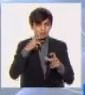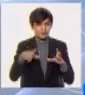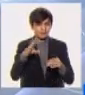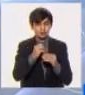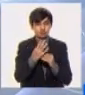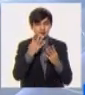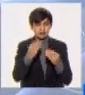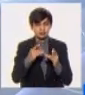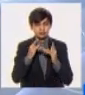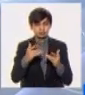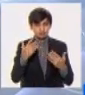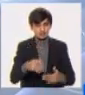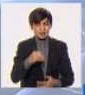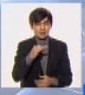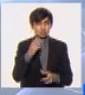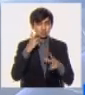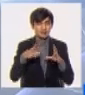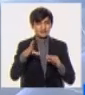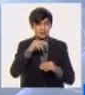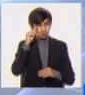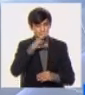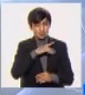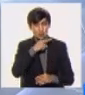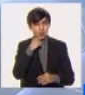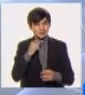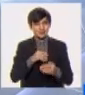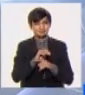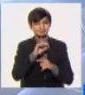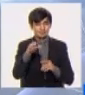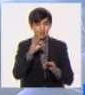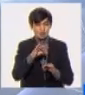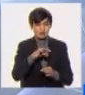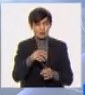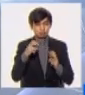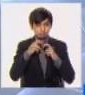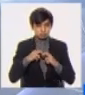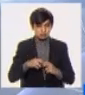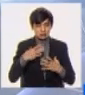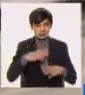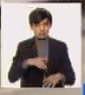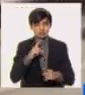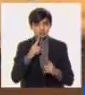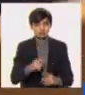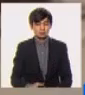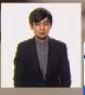14 күнге оқшаулады. Сөздерінше студенттер Ресейден шығарда коронавирусқа тексерілмепті.